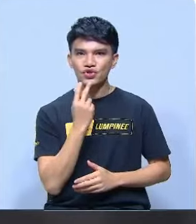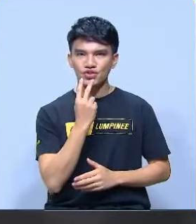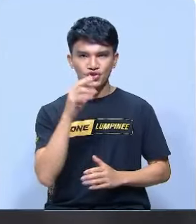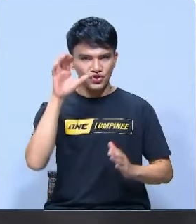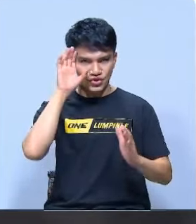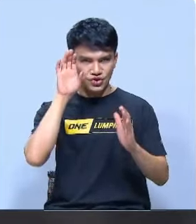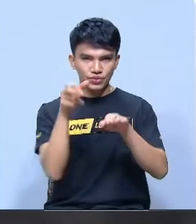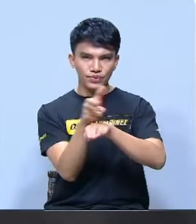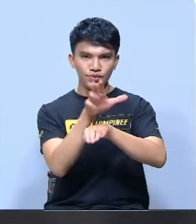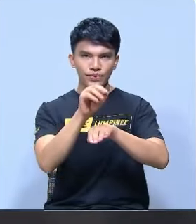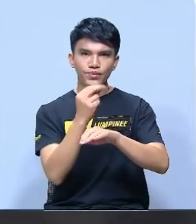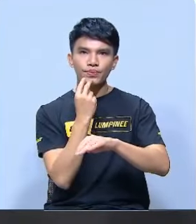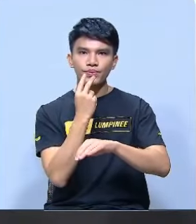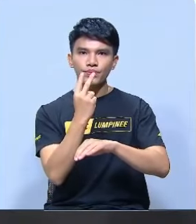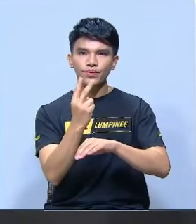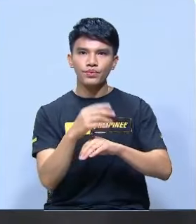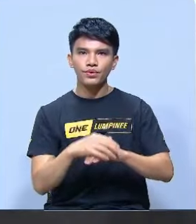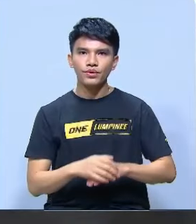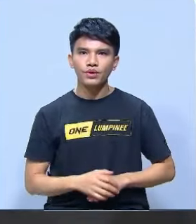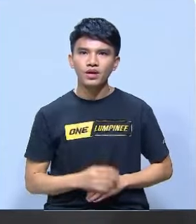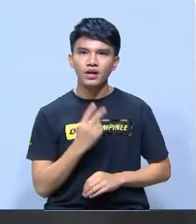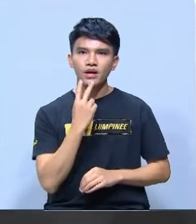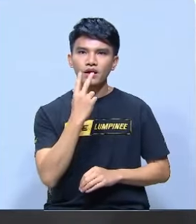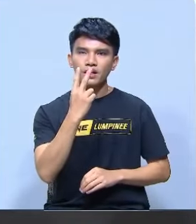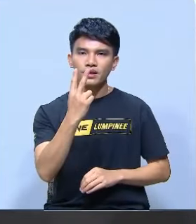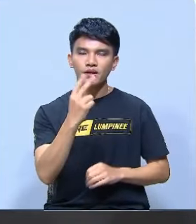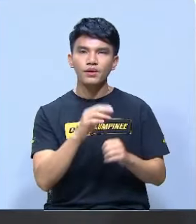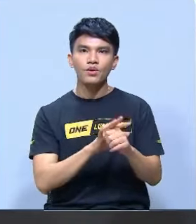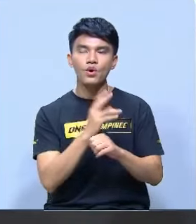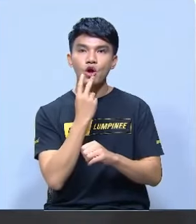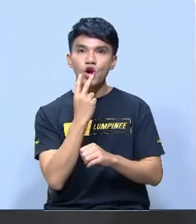น้ารถนี่คันนี้เขาขับตามมาแล้วเห็นพอดีนี่เห็นไ